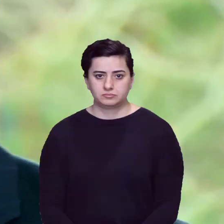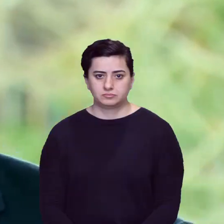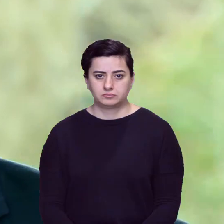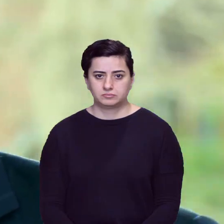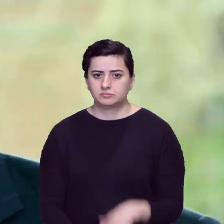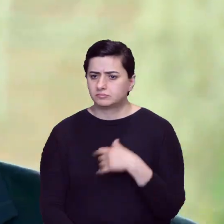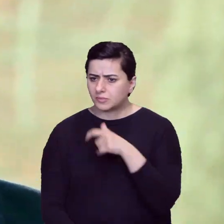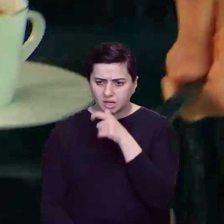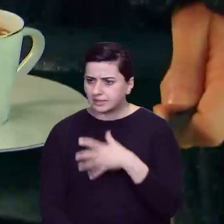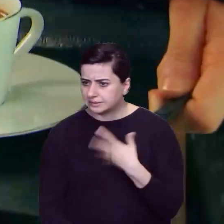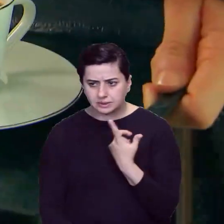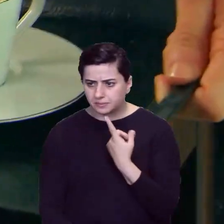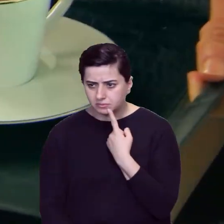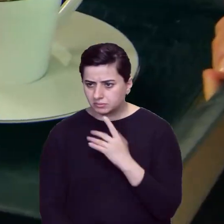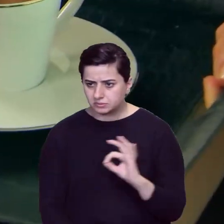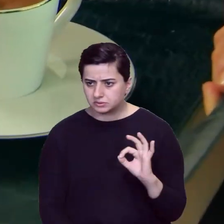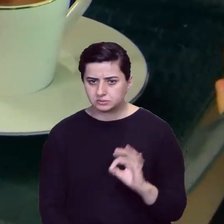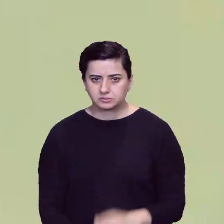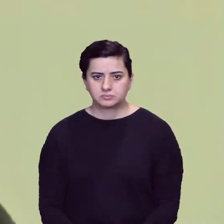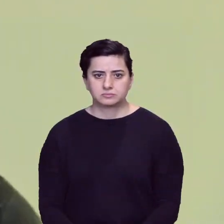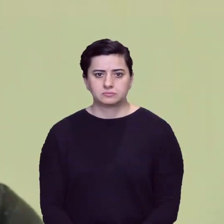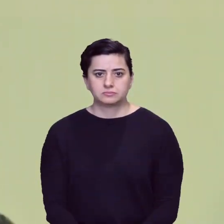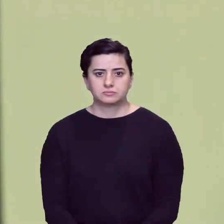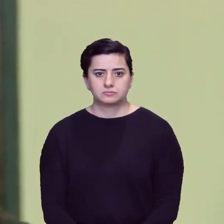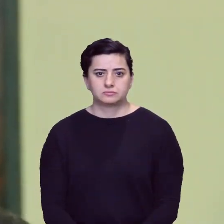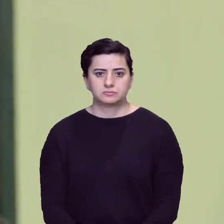ayakkabılar. Ben kahve istemedim ki.